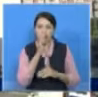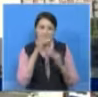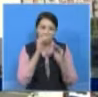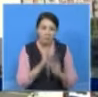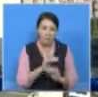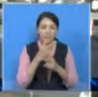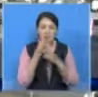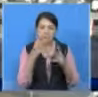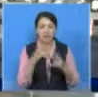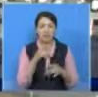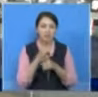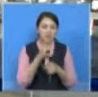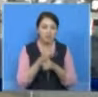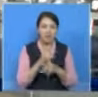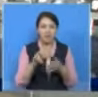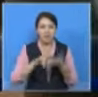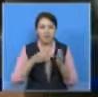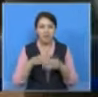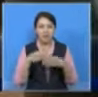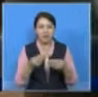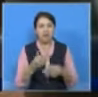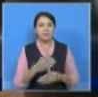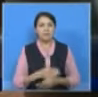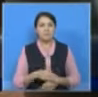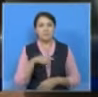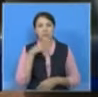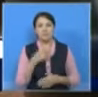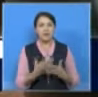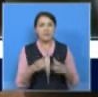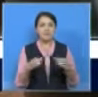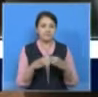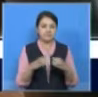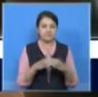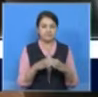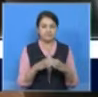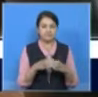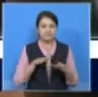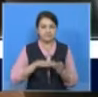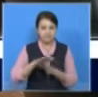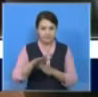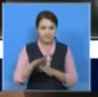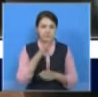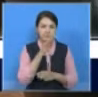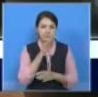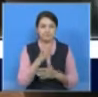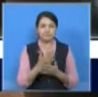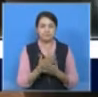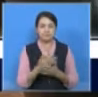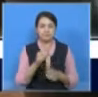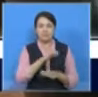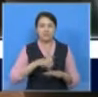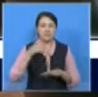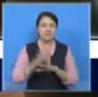үшін жалған анықтамада жасап әкеледі. Атқарушылық өндірістерді орындау кезінде ең